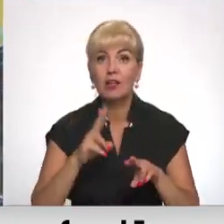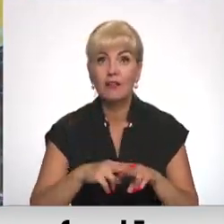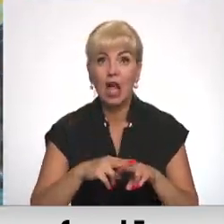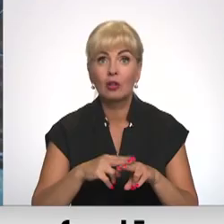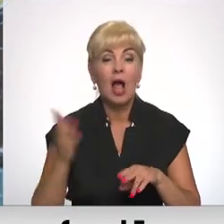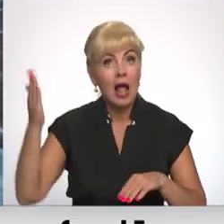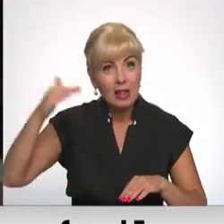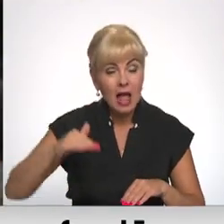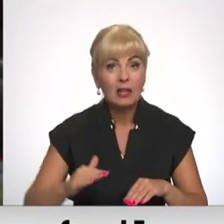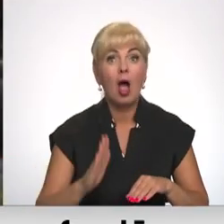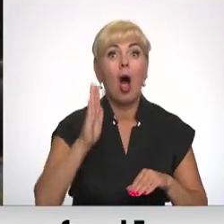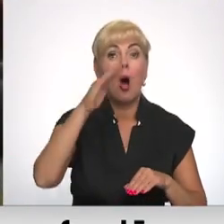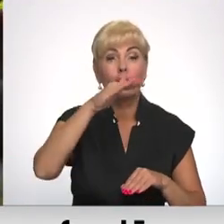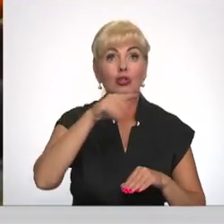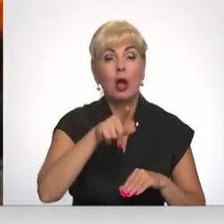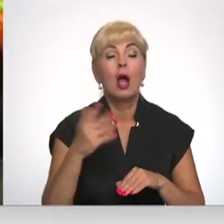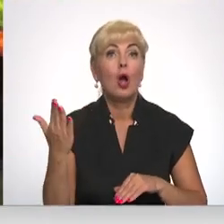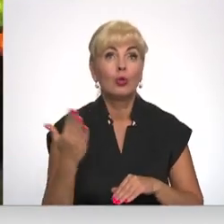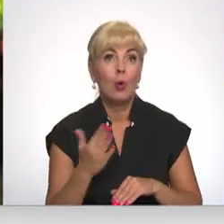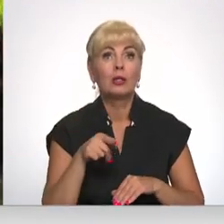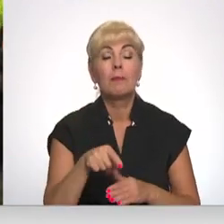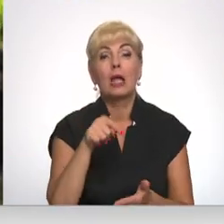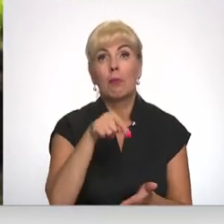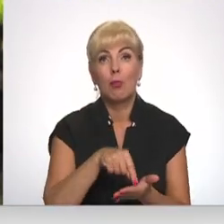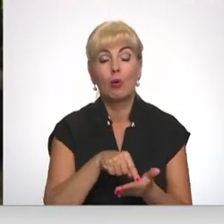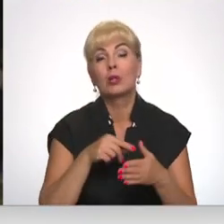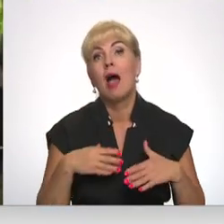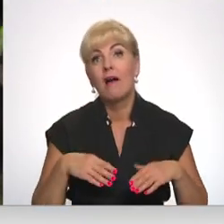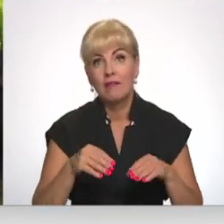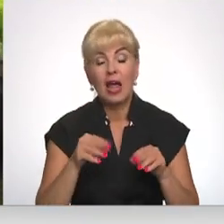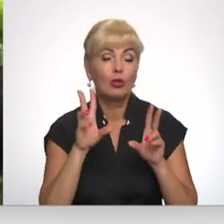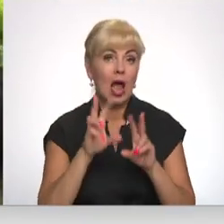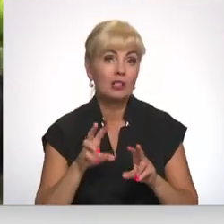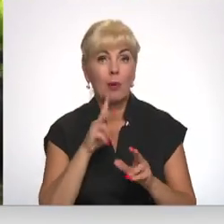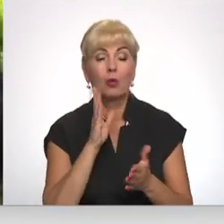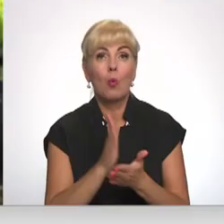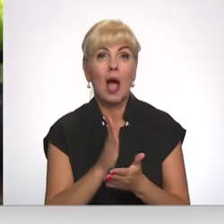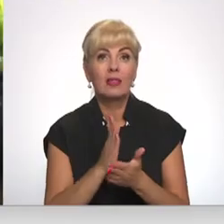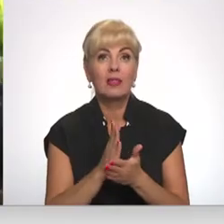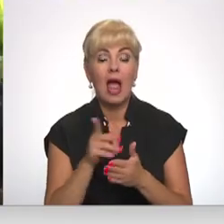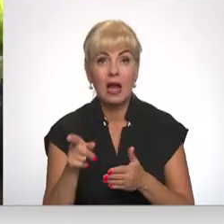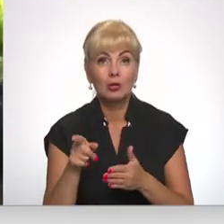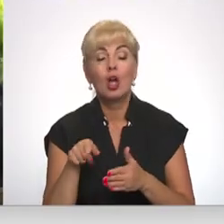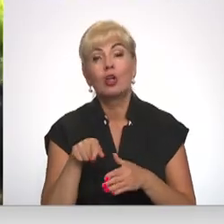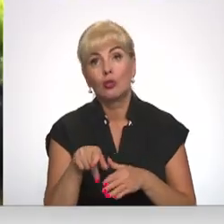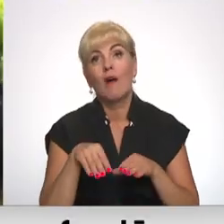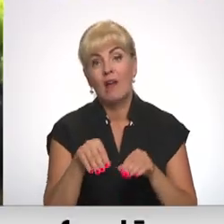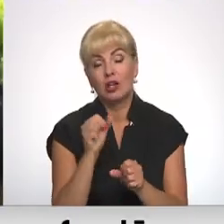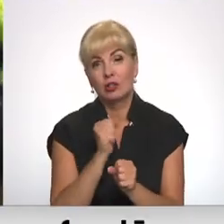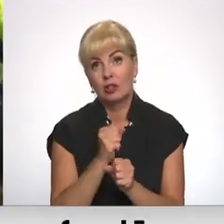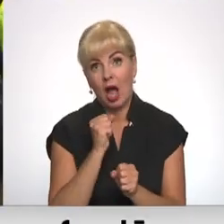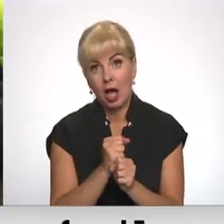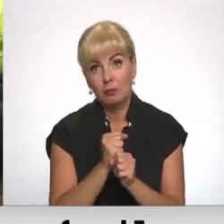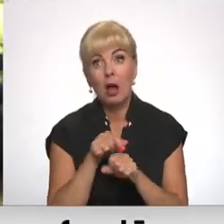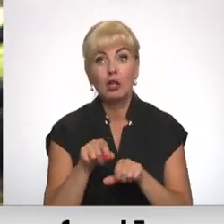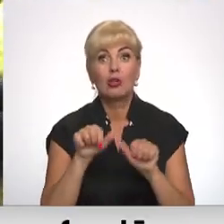uz augšu darītā iet, nonāk pie šī punkta un veic eksperti noteiktajā intensitātē šo darbu. Nu, tas var būt piemēram